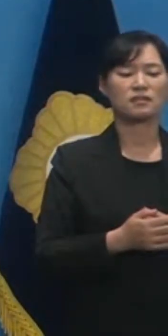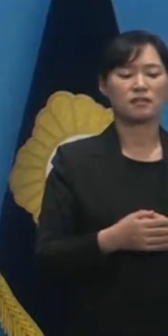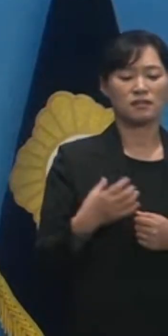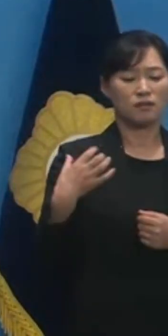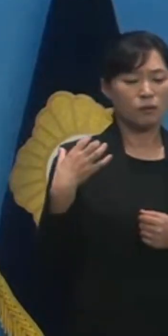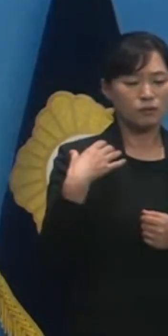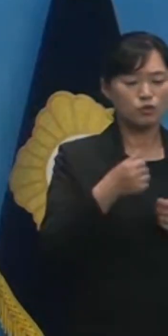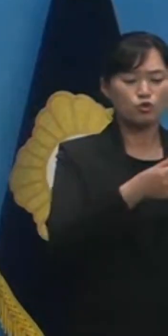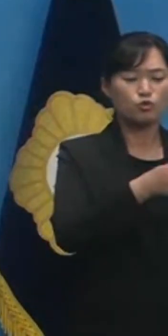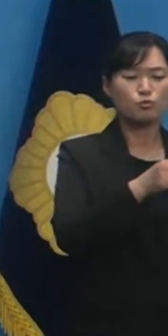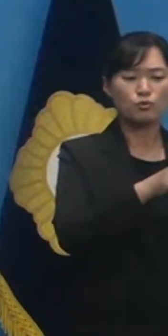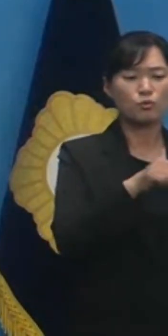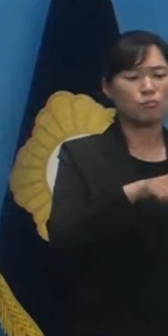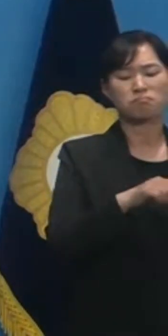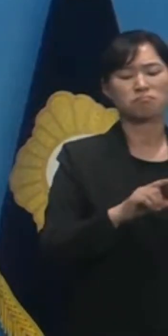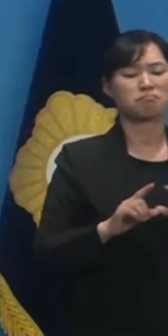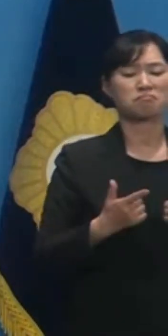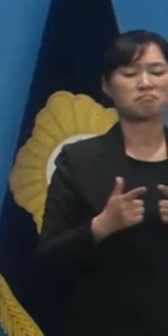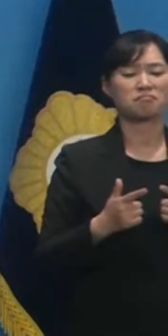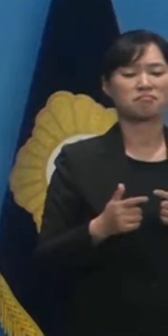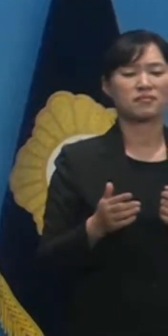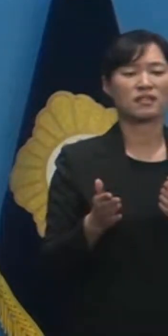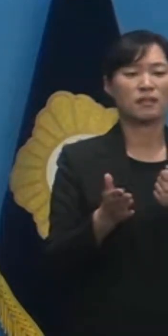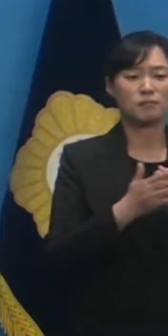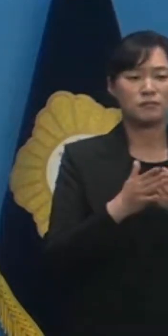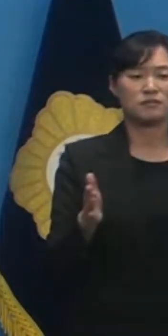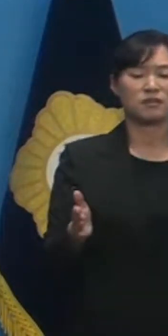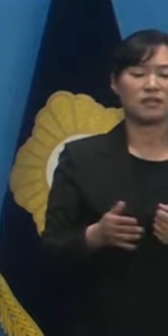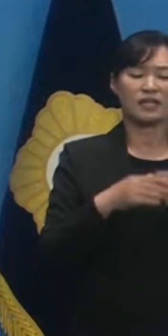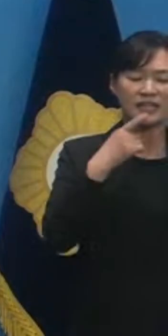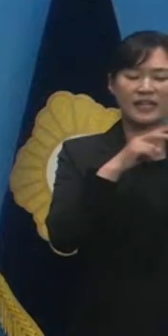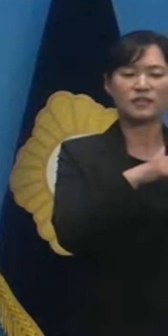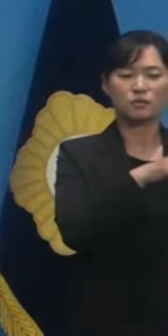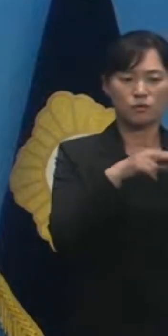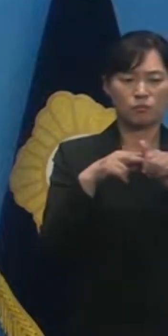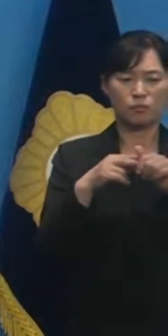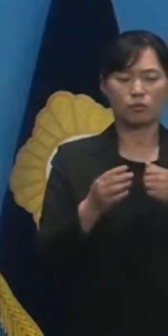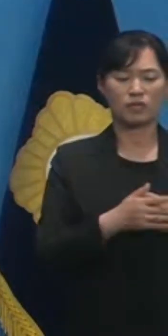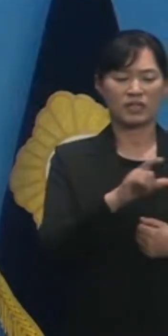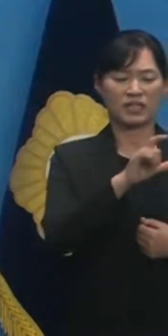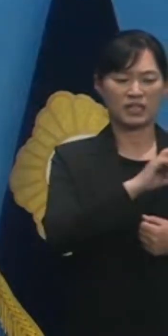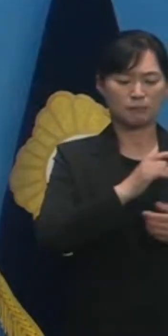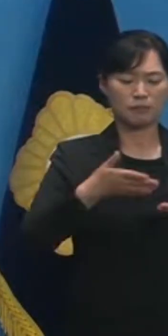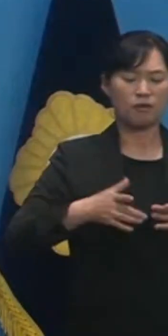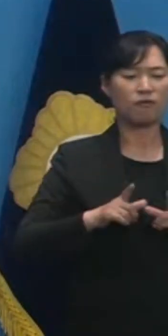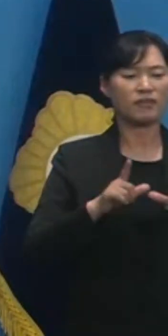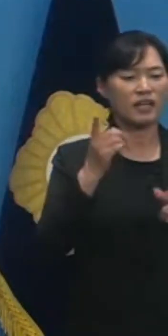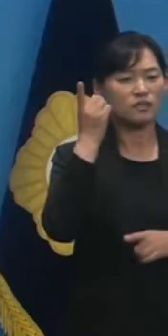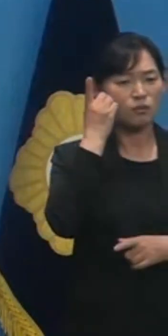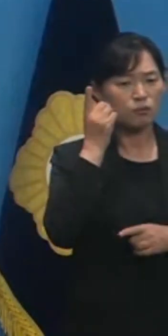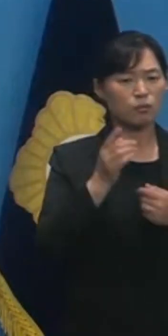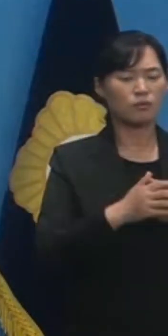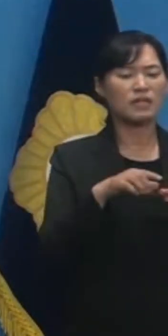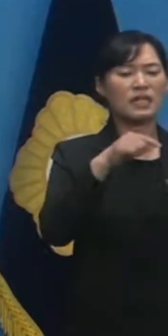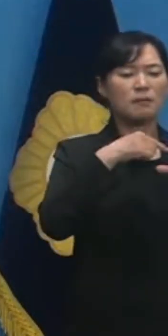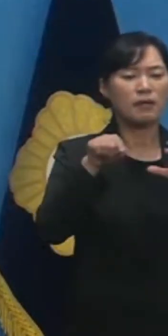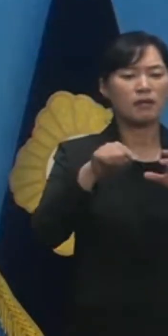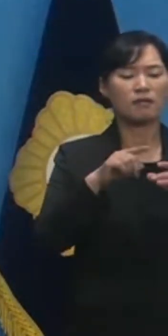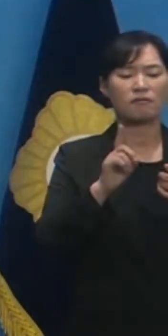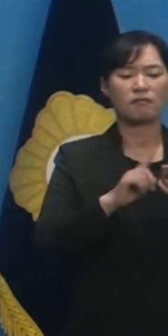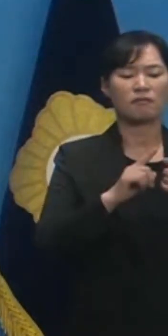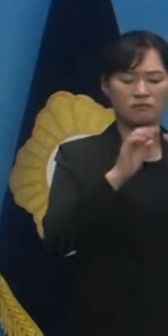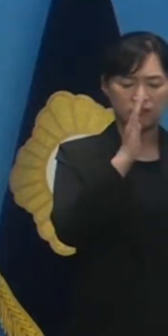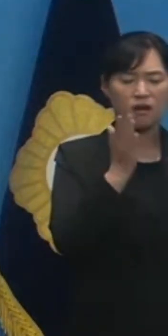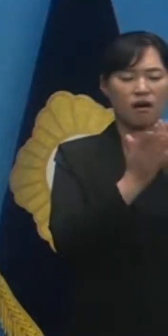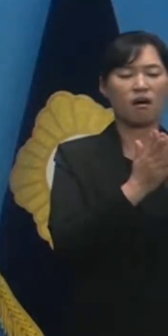의무화된 주민등록번호가 아니라는 이유만으로 IMEI와 개인정보, 이름, 생년월일, 전화번호, 이메일에 대한 암호화